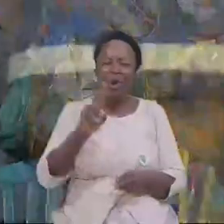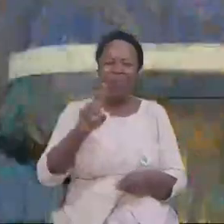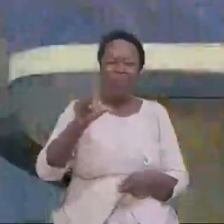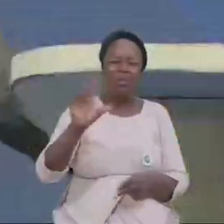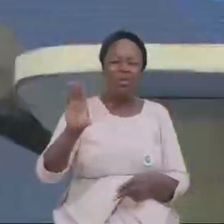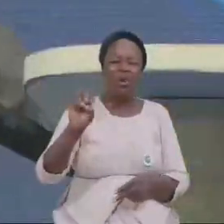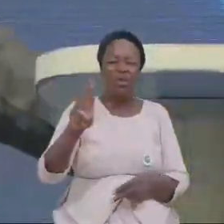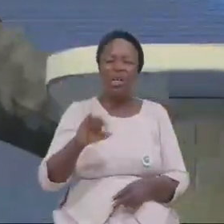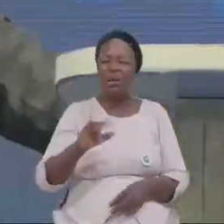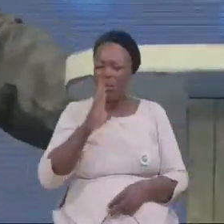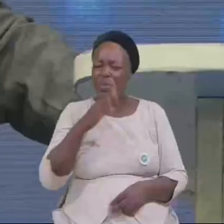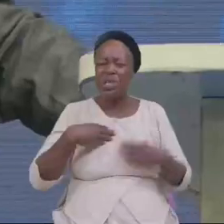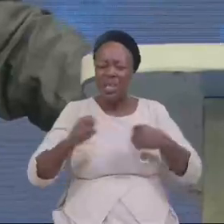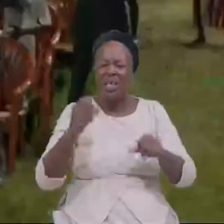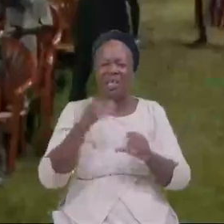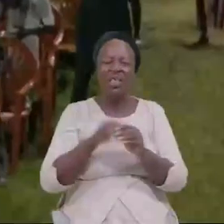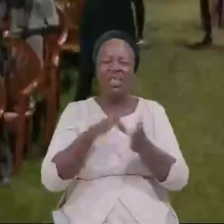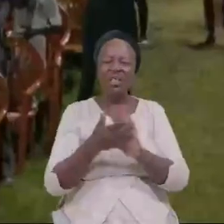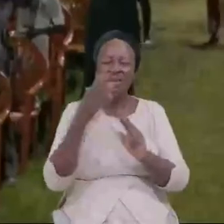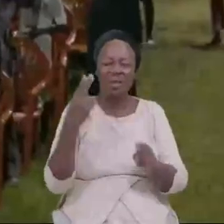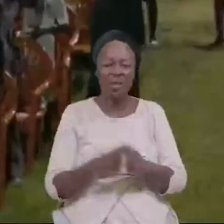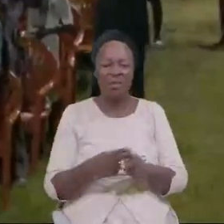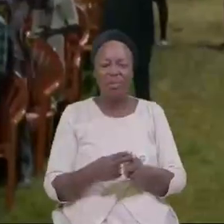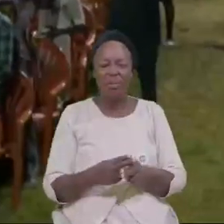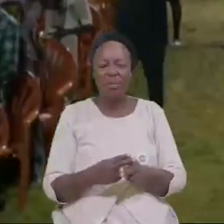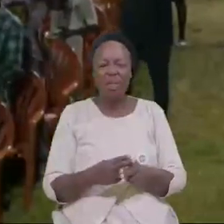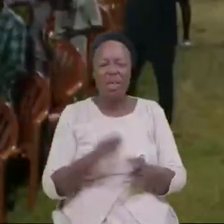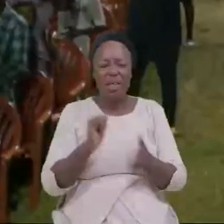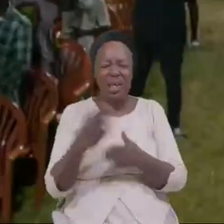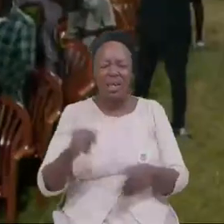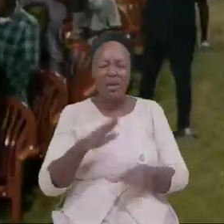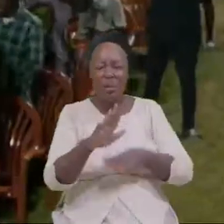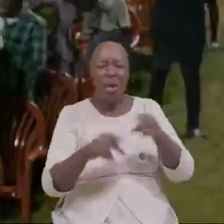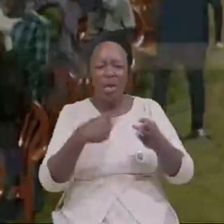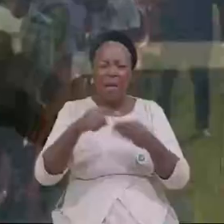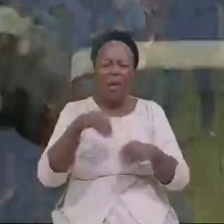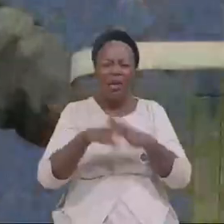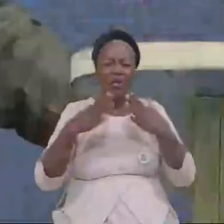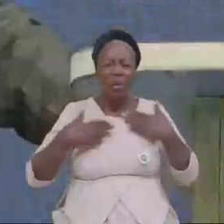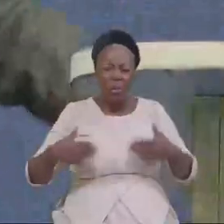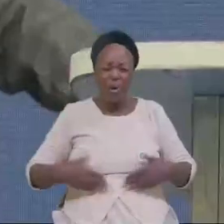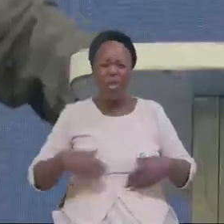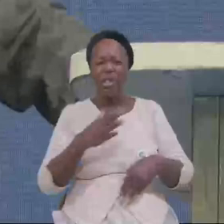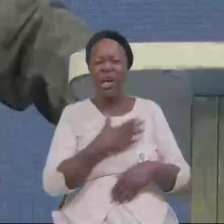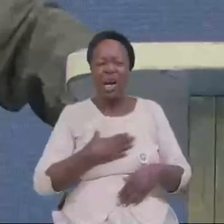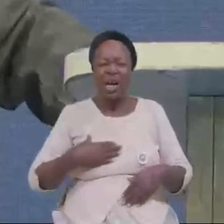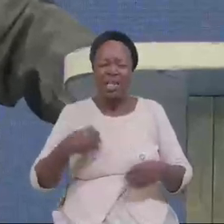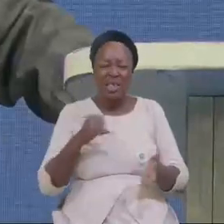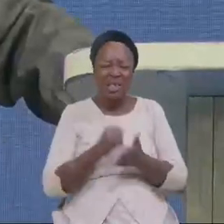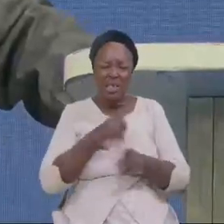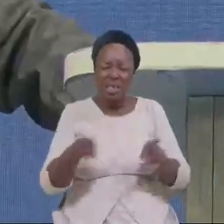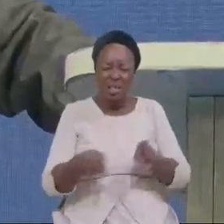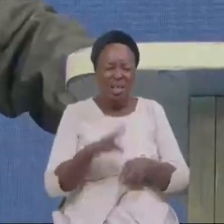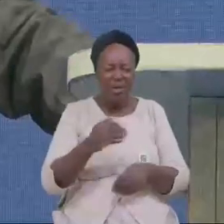sois guéri au nom de Jésus. Ces choses qui bougent dans ton corps, et c'est comme si tu